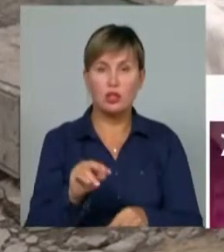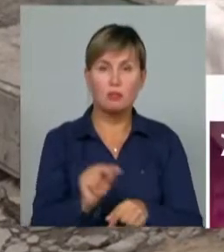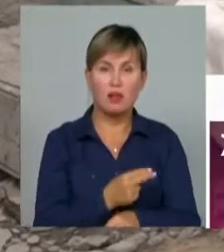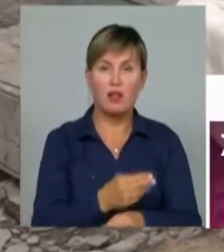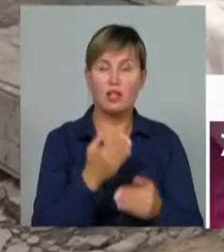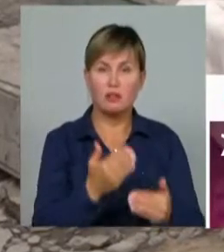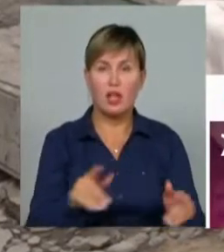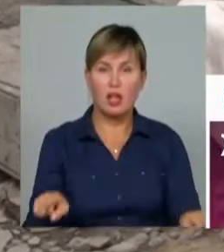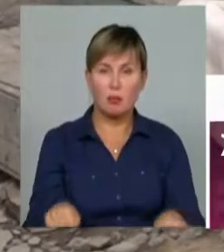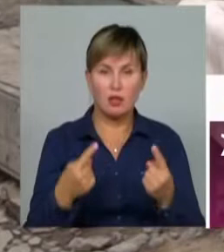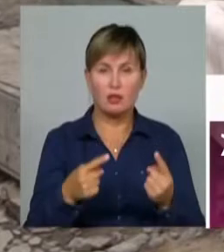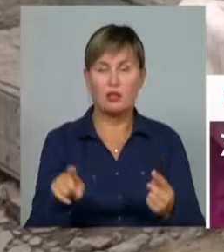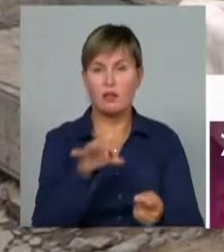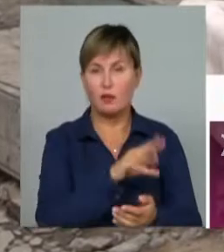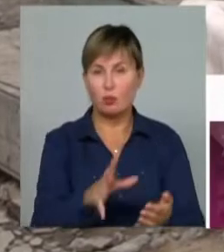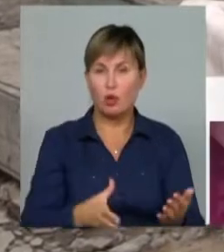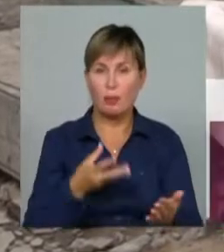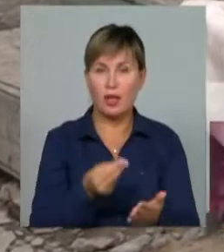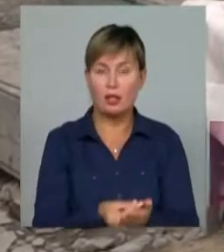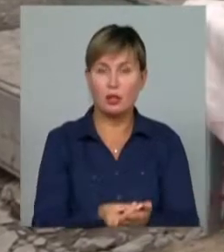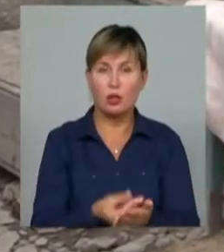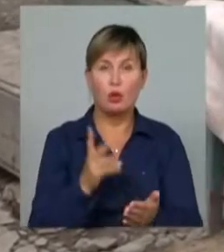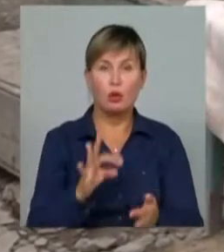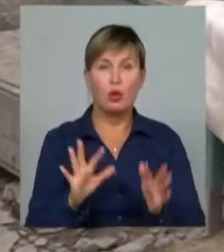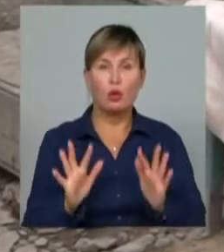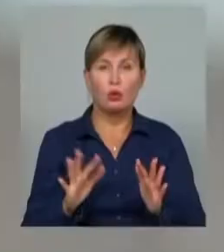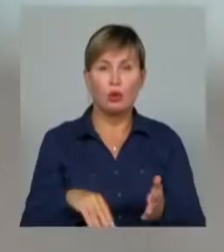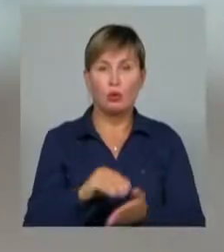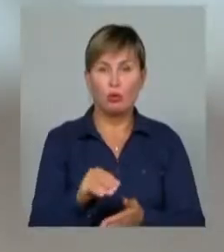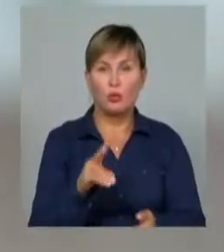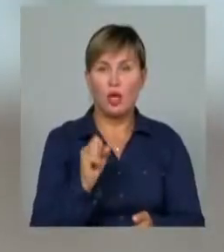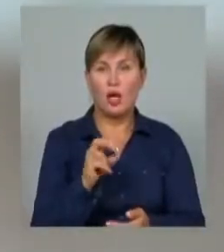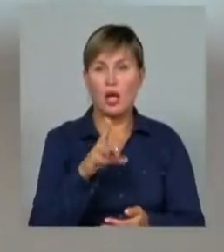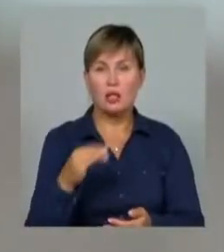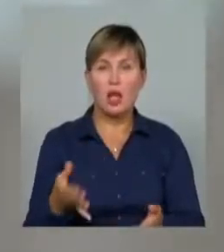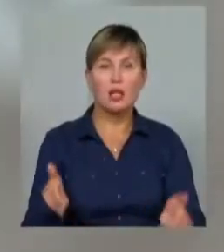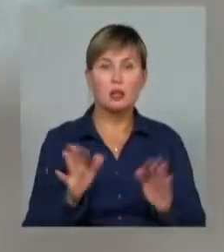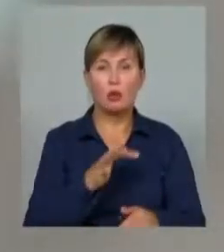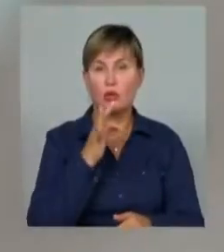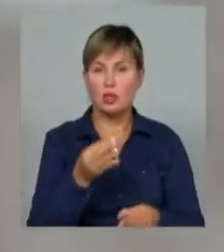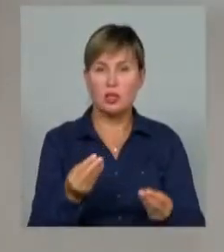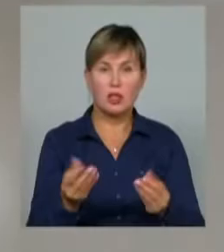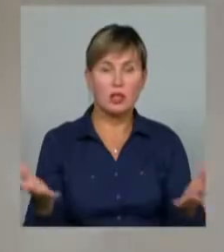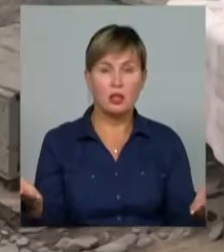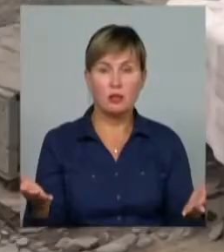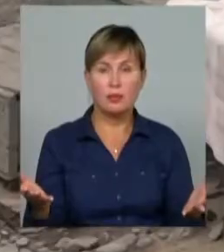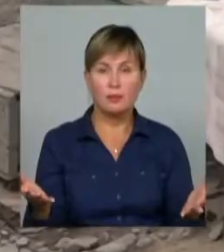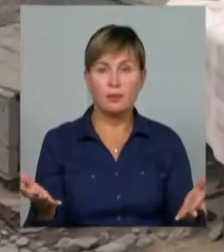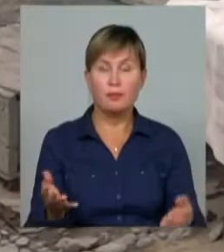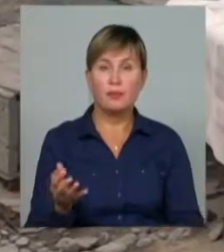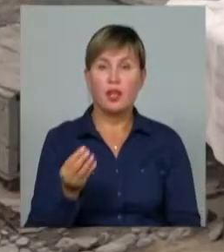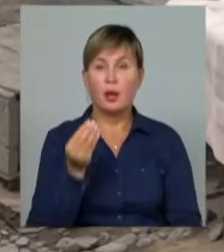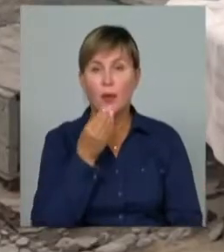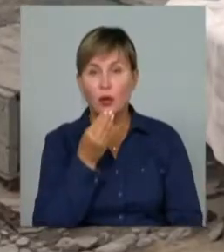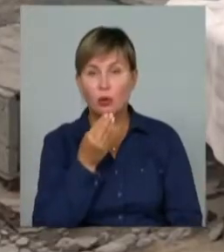будут реабилитации, и за все будут платить. Но однако только купили кальций Никомед, остальное сказали, денег нету. Вместо того, чтобы покушать